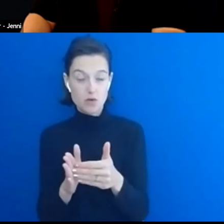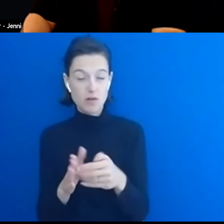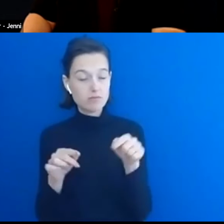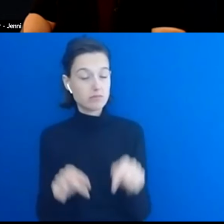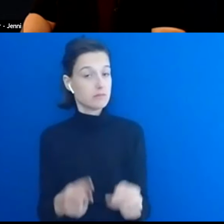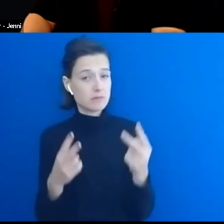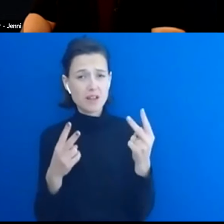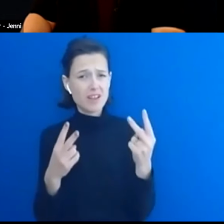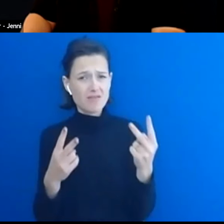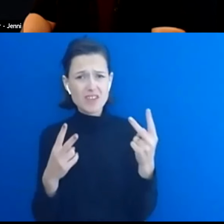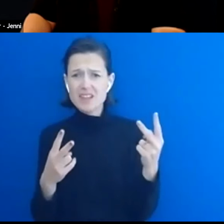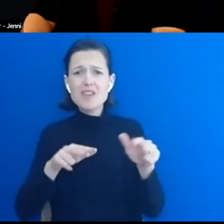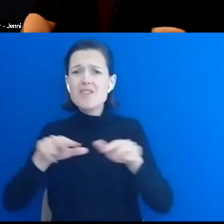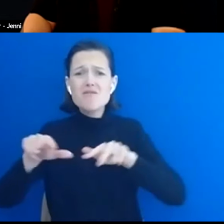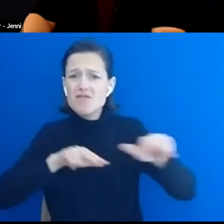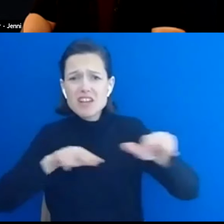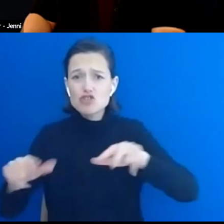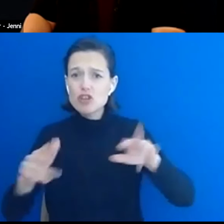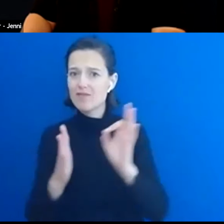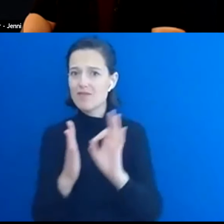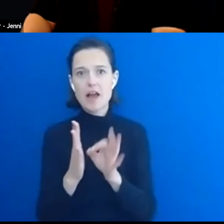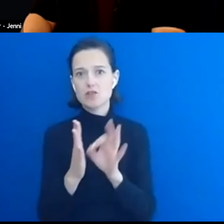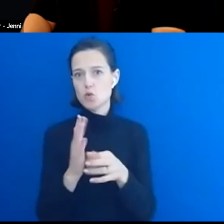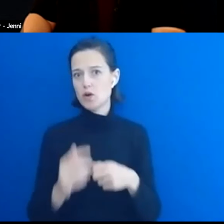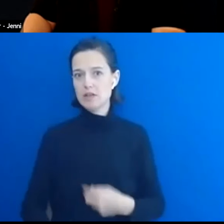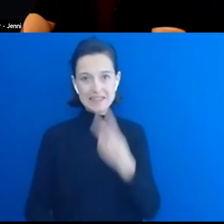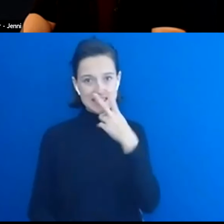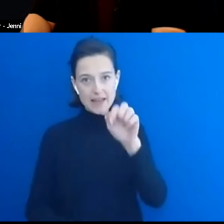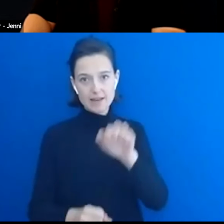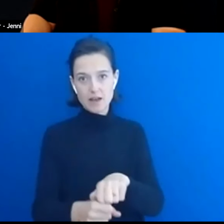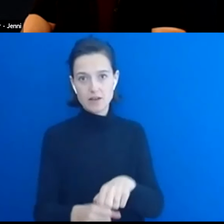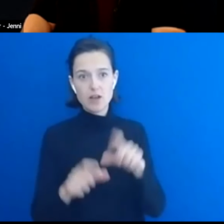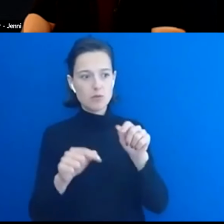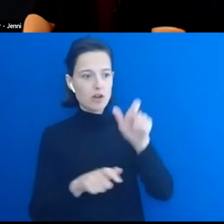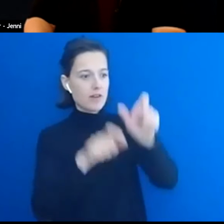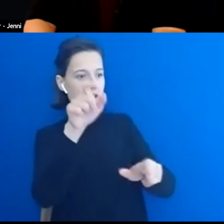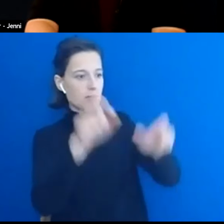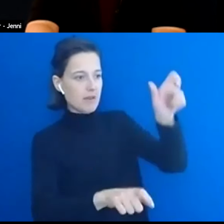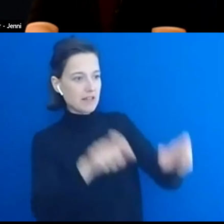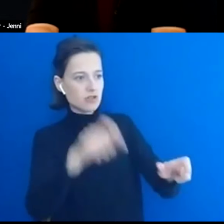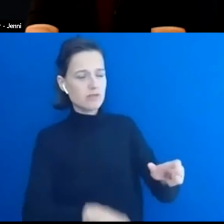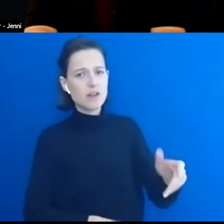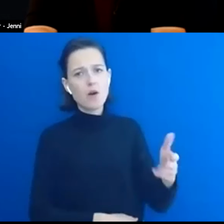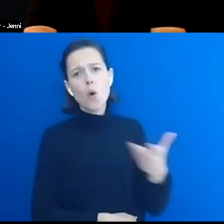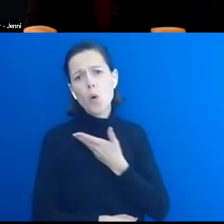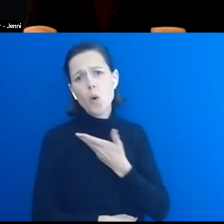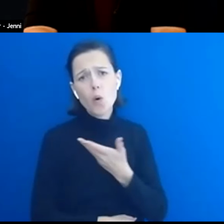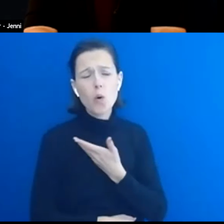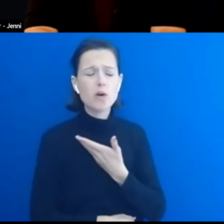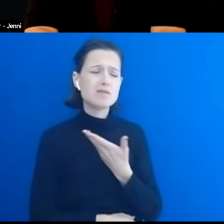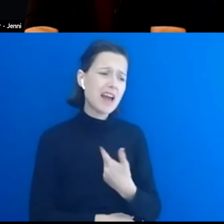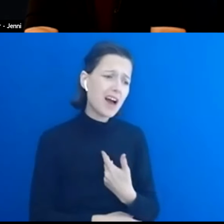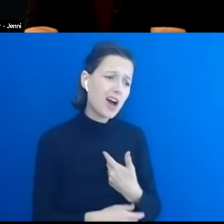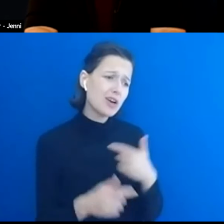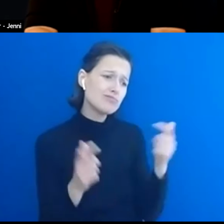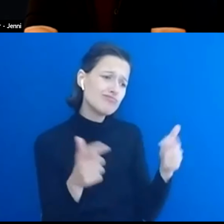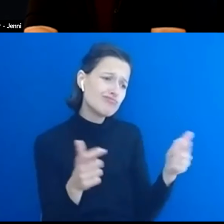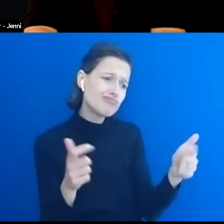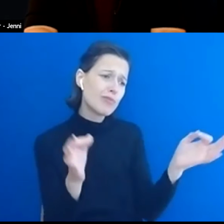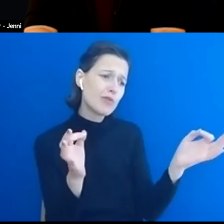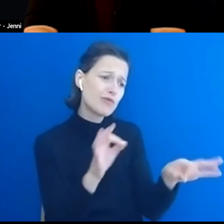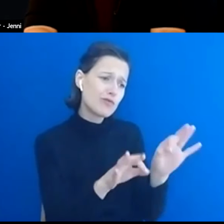als Wirtschaftsfaktor einfach auch sieht. Dass man anerkennt, dass es hier nicht um Mitleid geht oder um Charity geht, sondern dass es wirklich darum